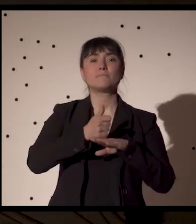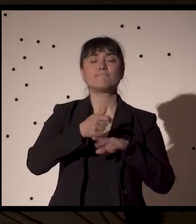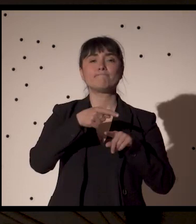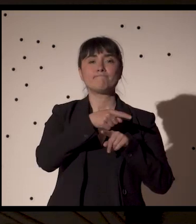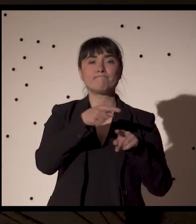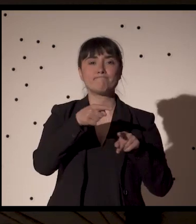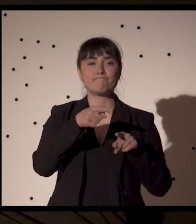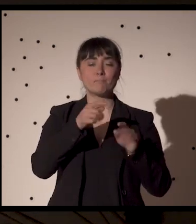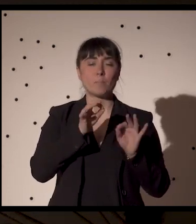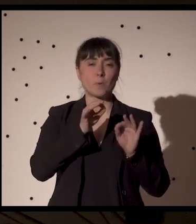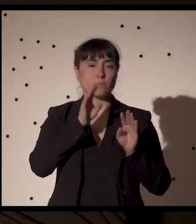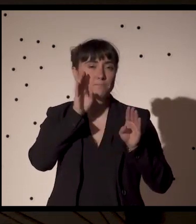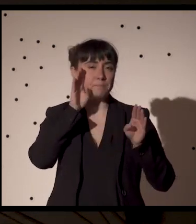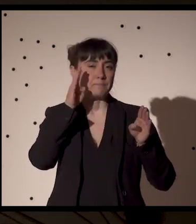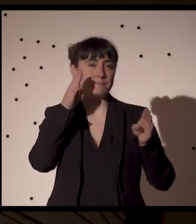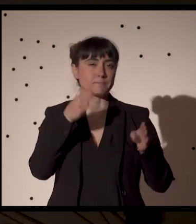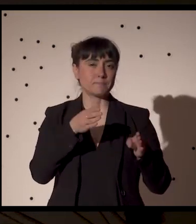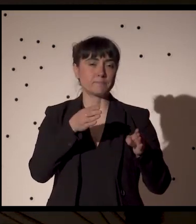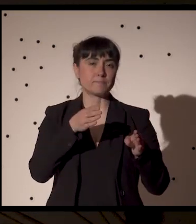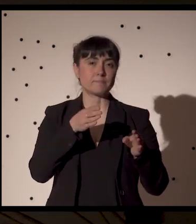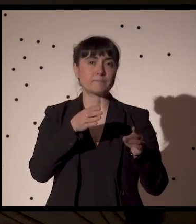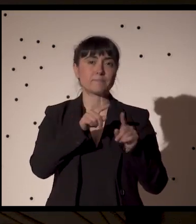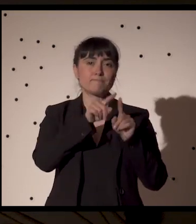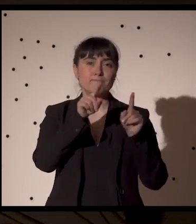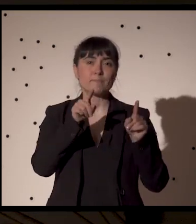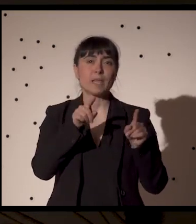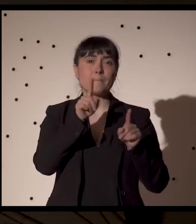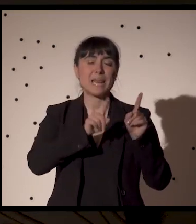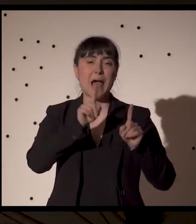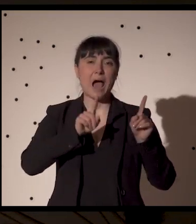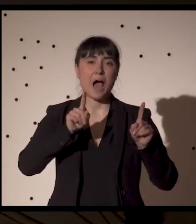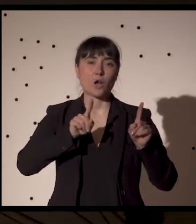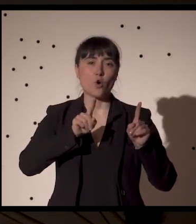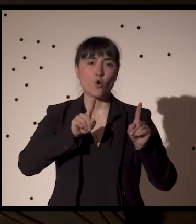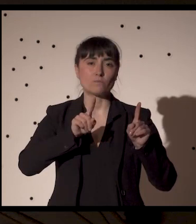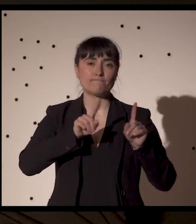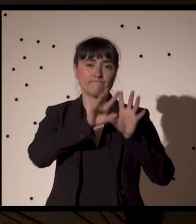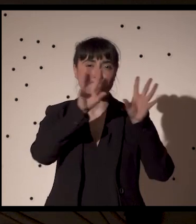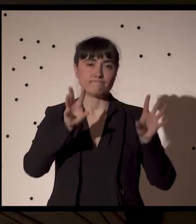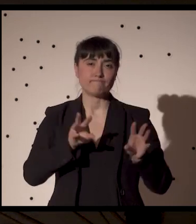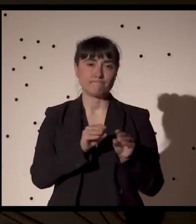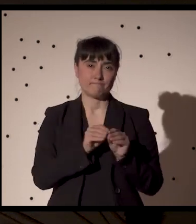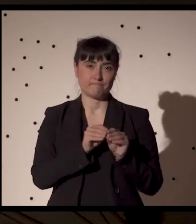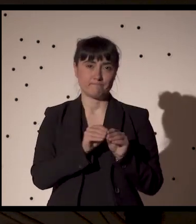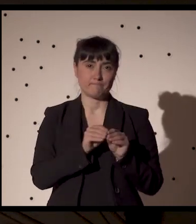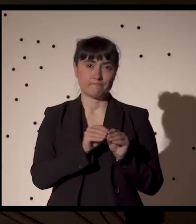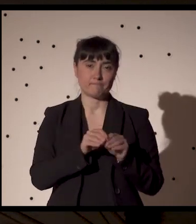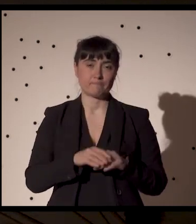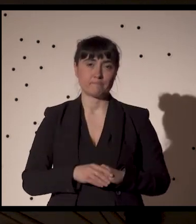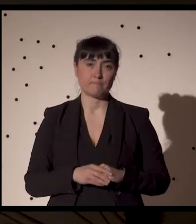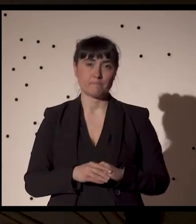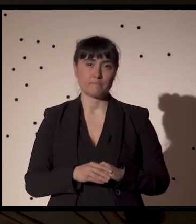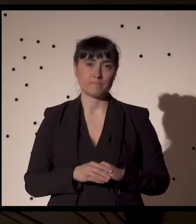assoluto protagonista una centralità nella vita di Milano parto con l'adesione del Piccolo Teatro